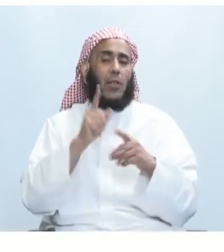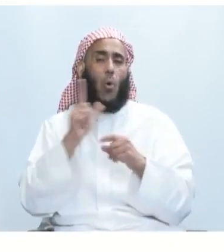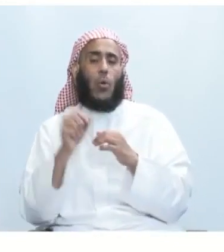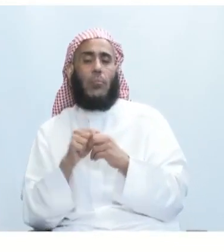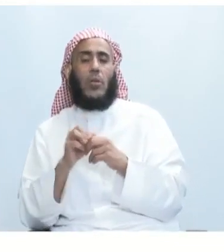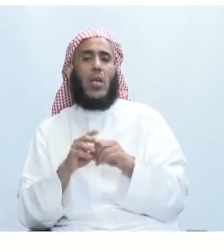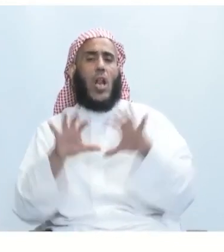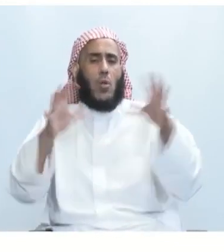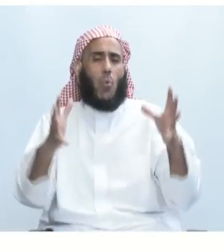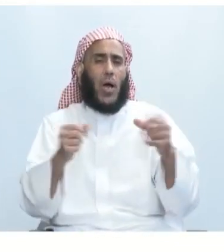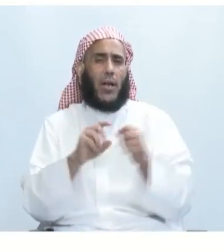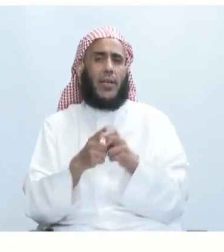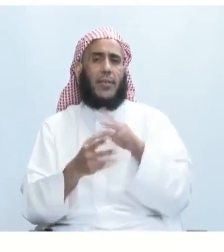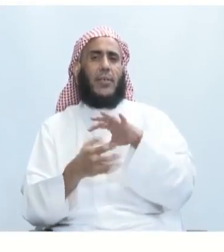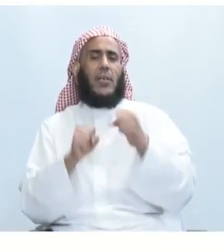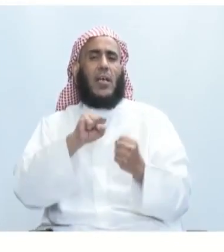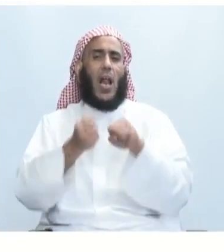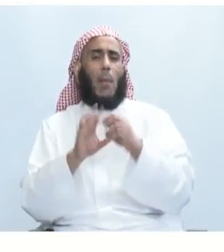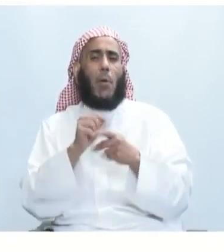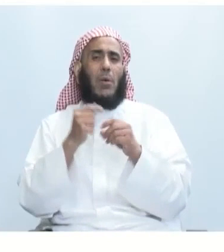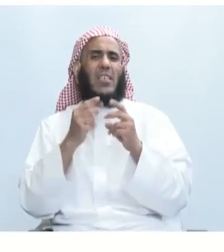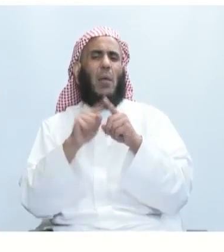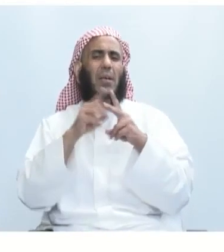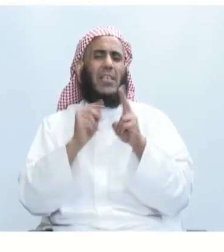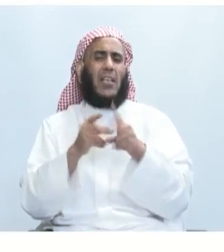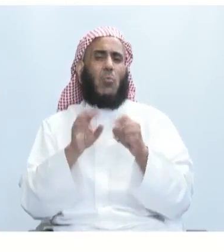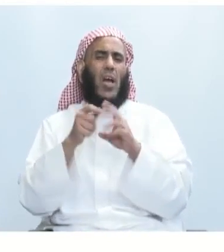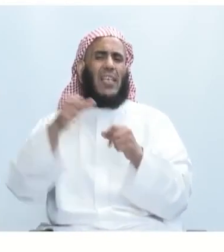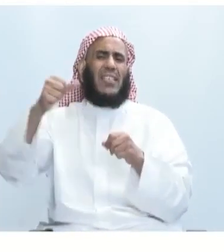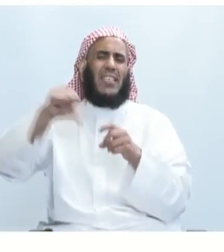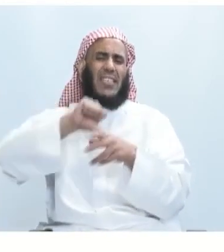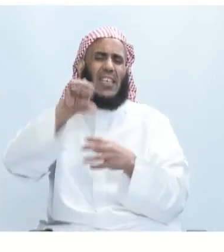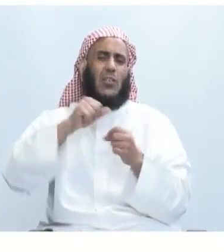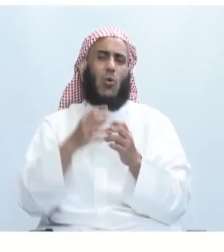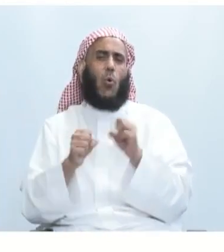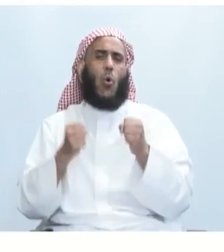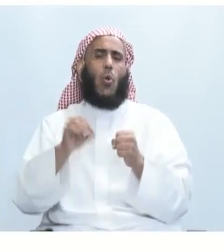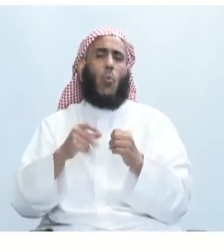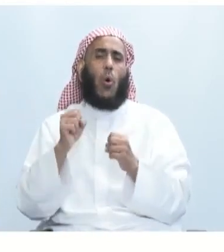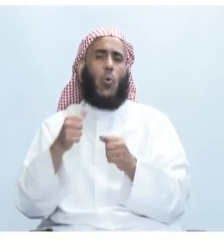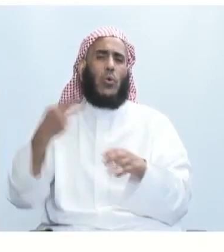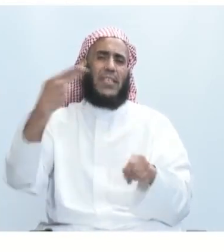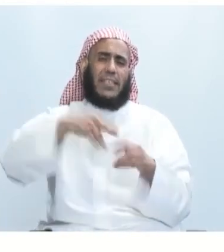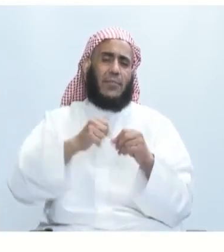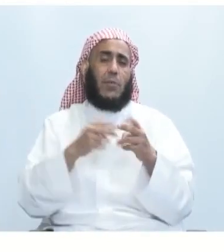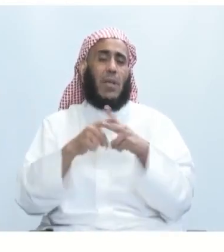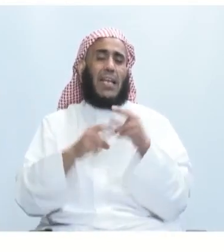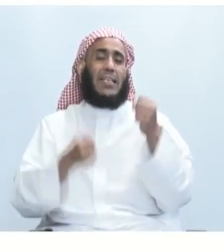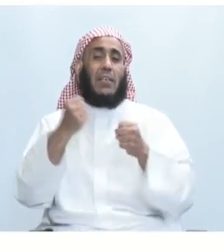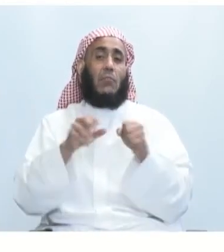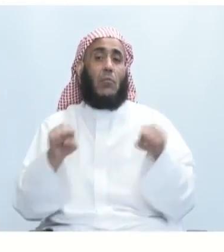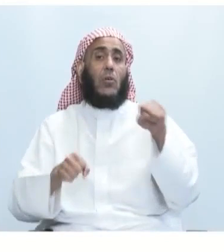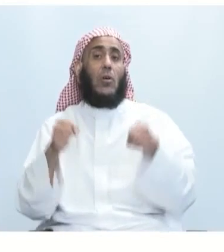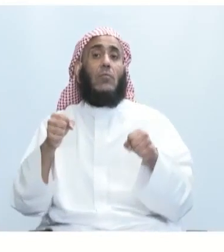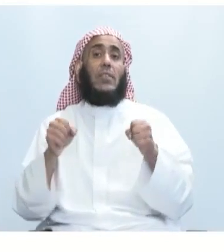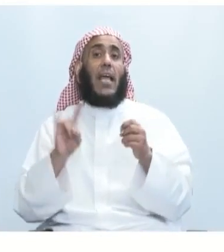مثلا المحرك المكبح شمعه الاحتراق مضخه الزيت والوقود وهكذا هذه في ميكانيكا السيارات في الطيران او